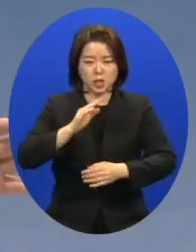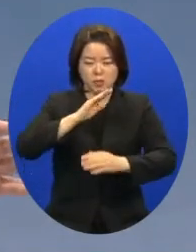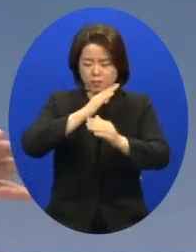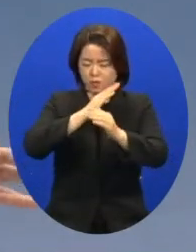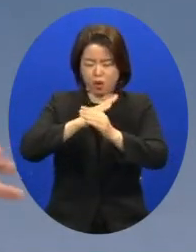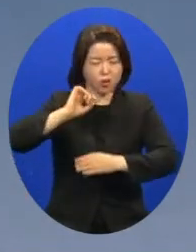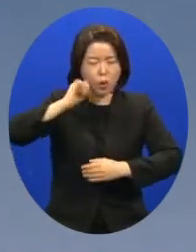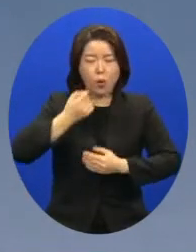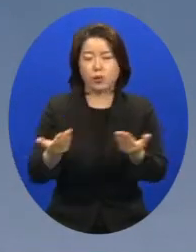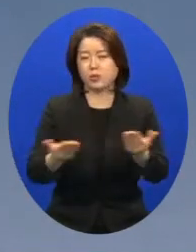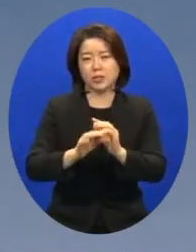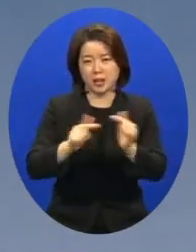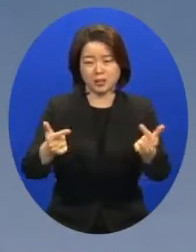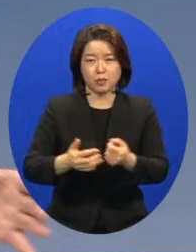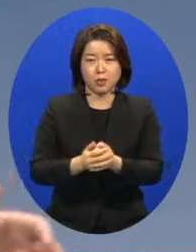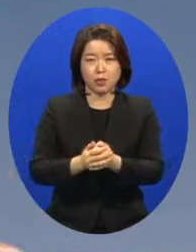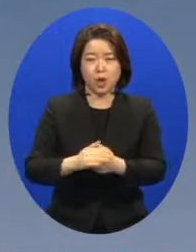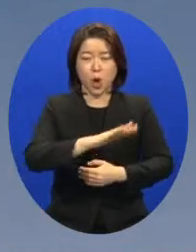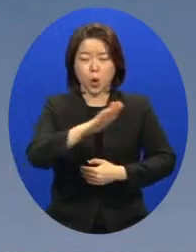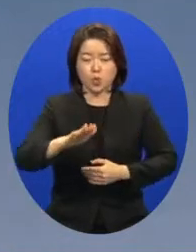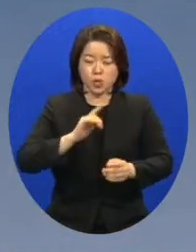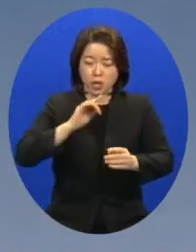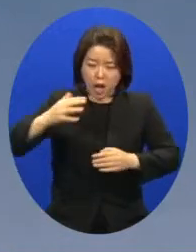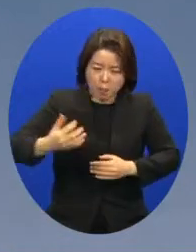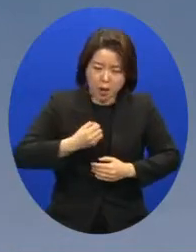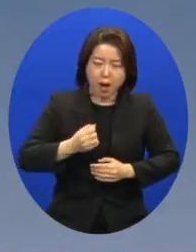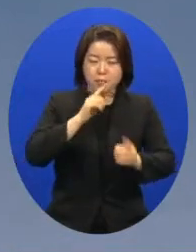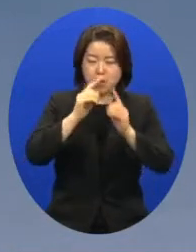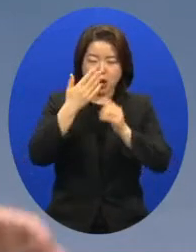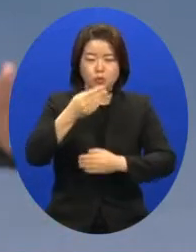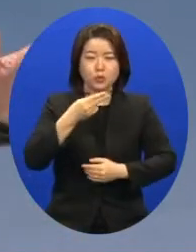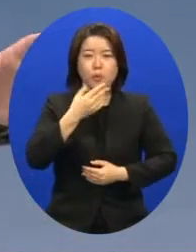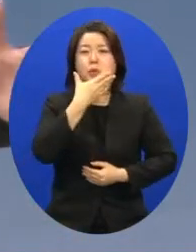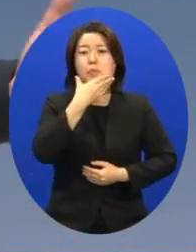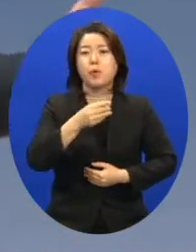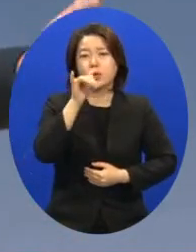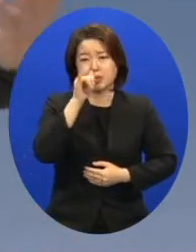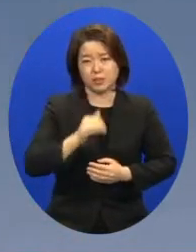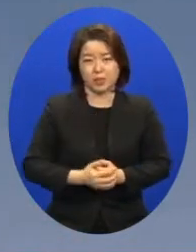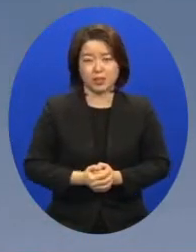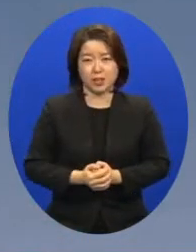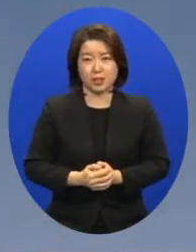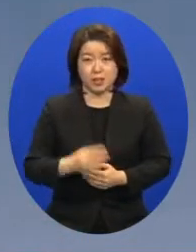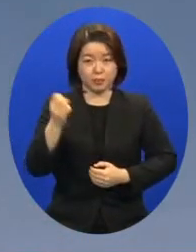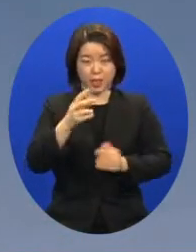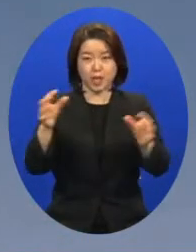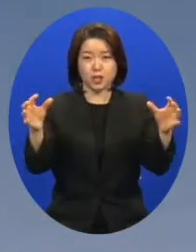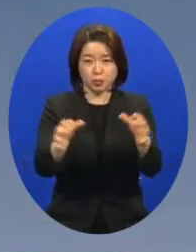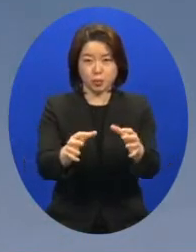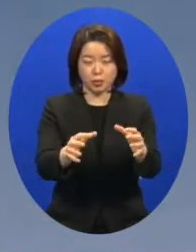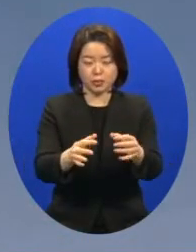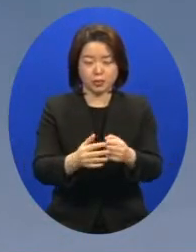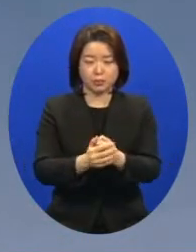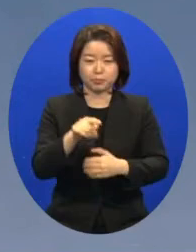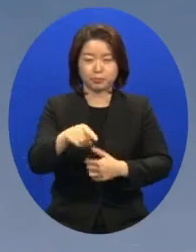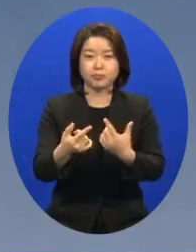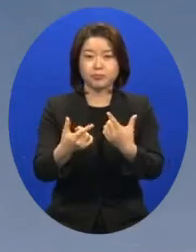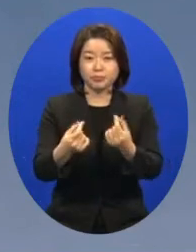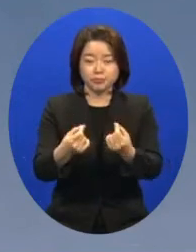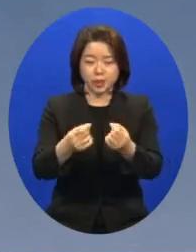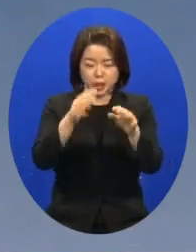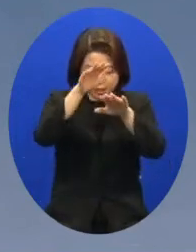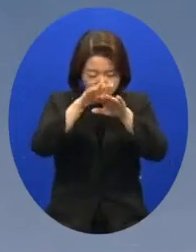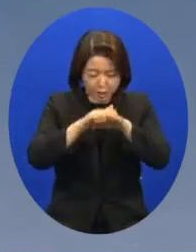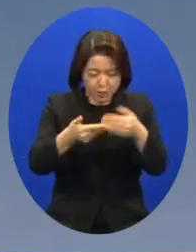않습니다 우리가 누리는 말할 수 없는 복입니다 여러분 다시 모여서 그렇게 예배 하면